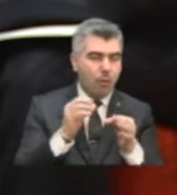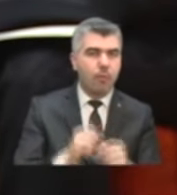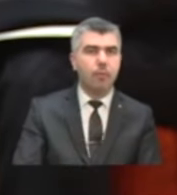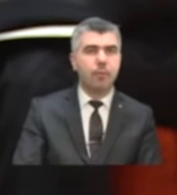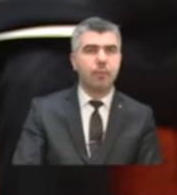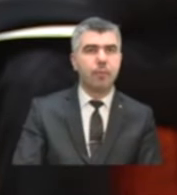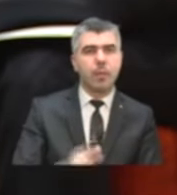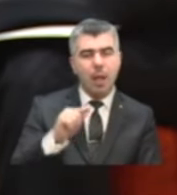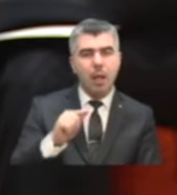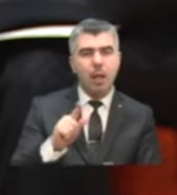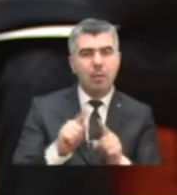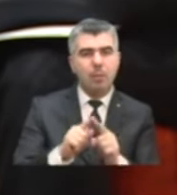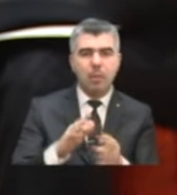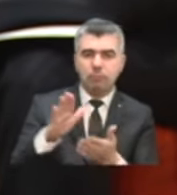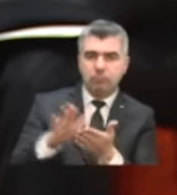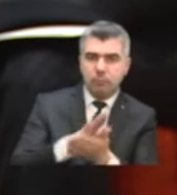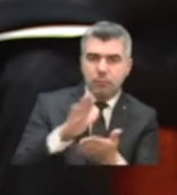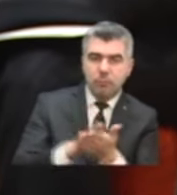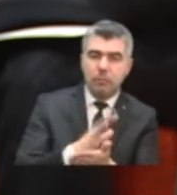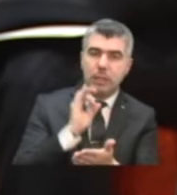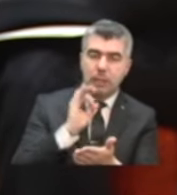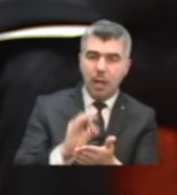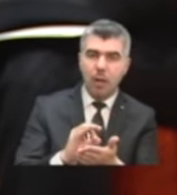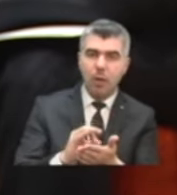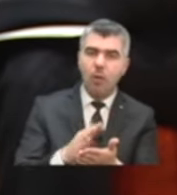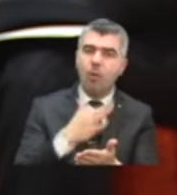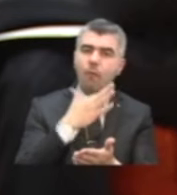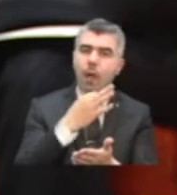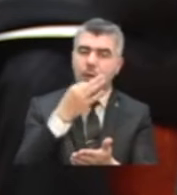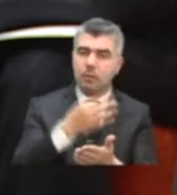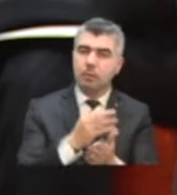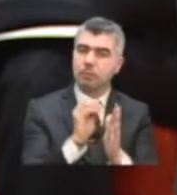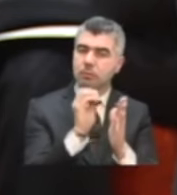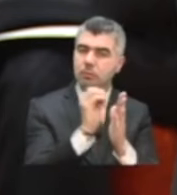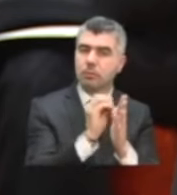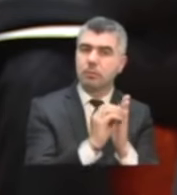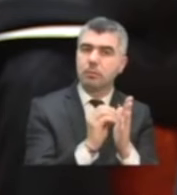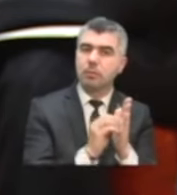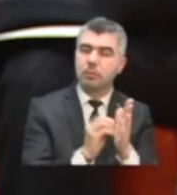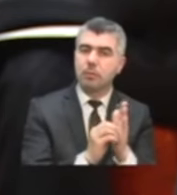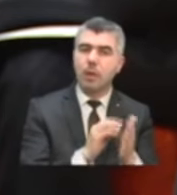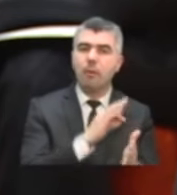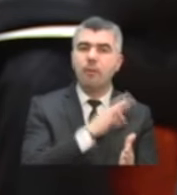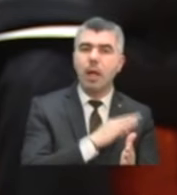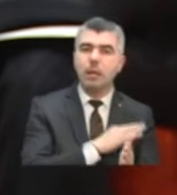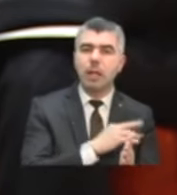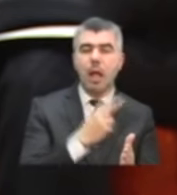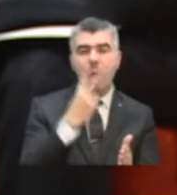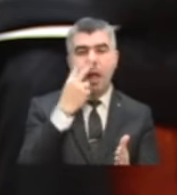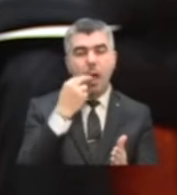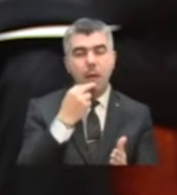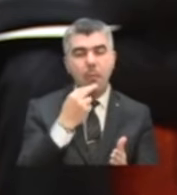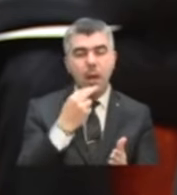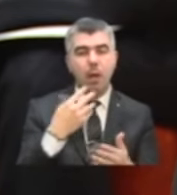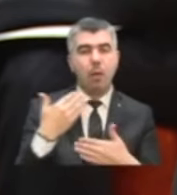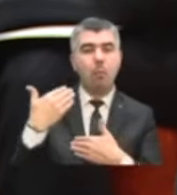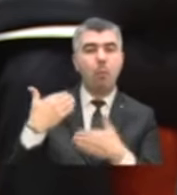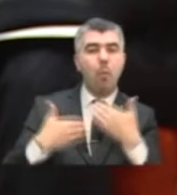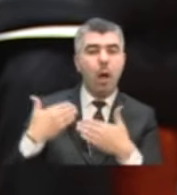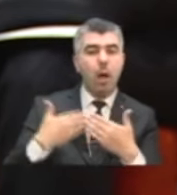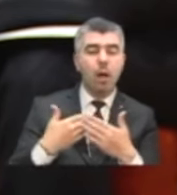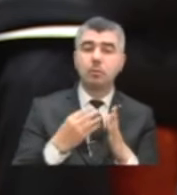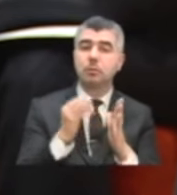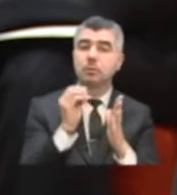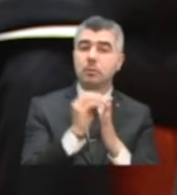المؤلف المصنفات المطبوعة، وحق تيسير النافذ إلى المصنفات المنشورة لفائدة الأشخاص المكفوفين أو معاق البصر أو ذوي إعاقة